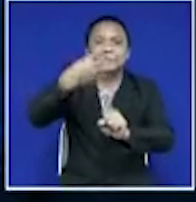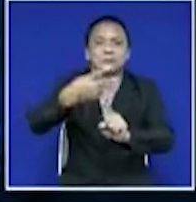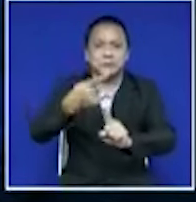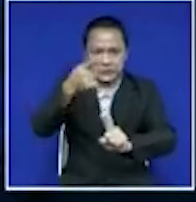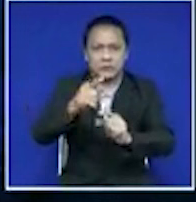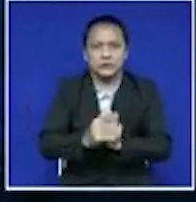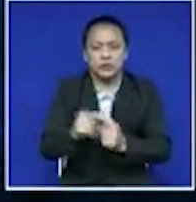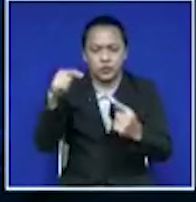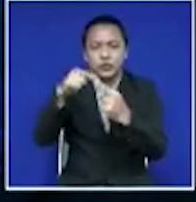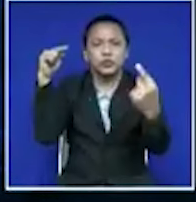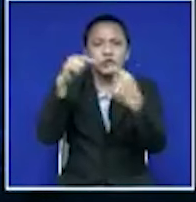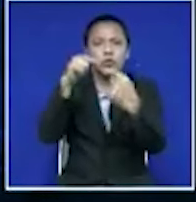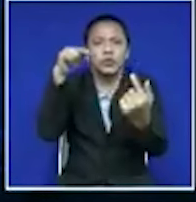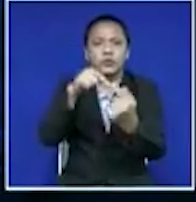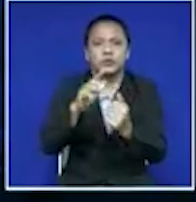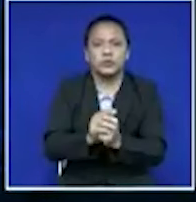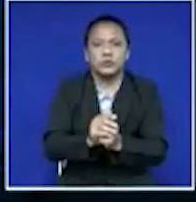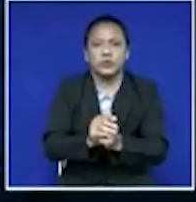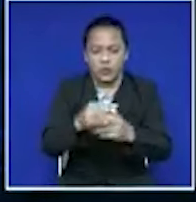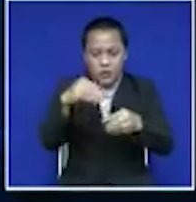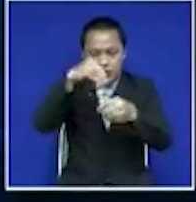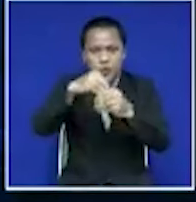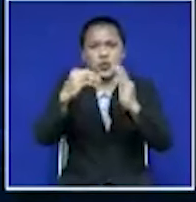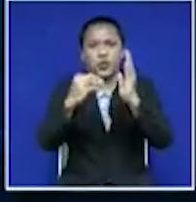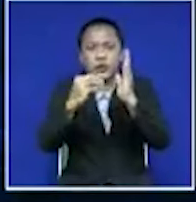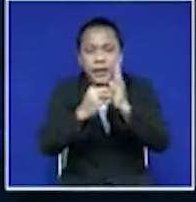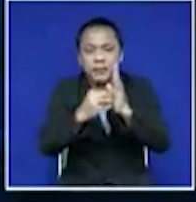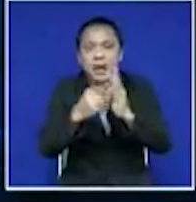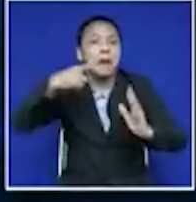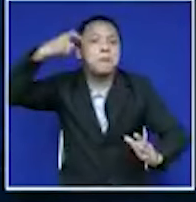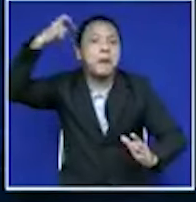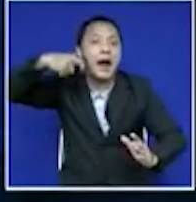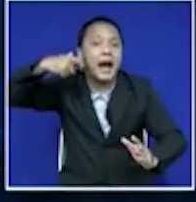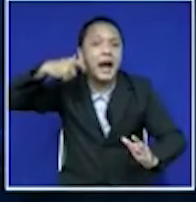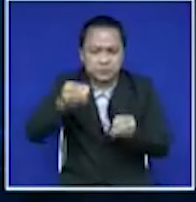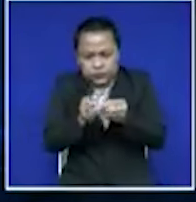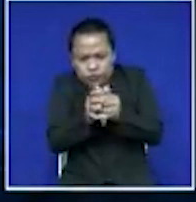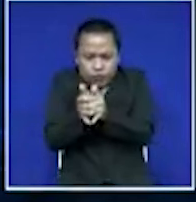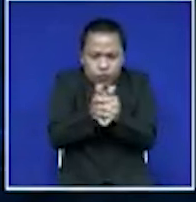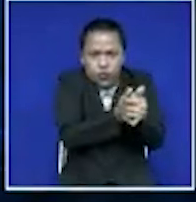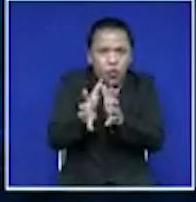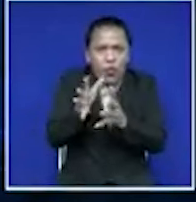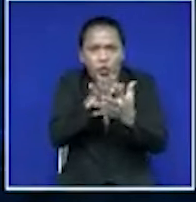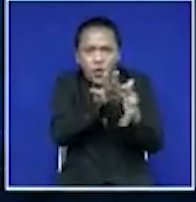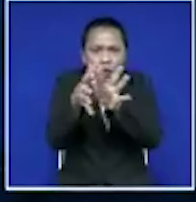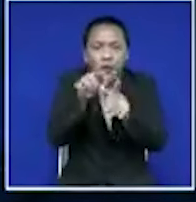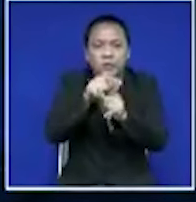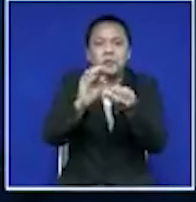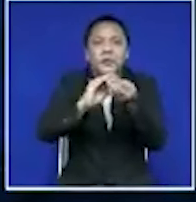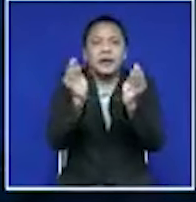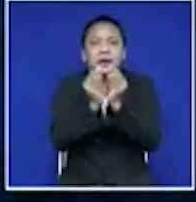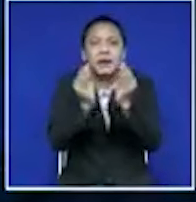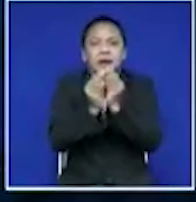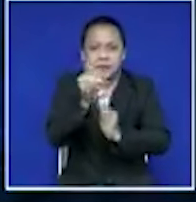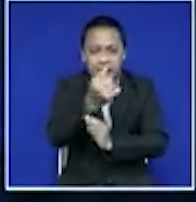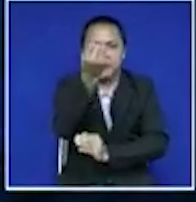ตุจากพื้นที่ในชั้นในของกรุงเทพแต่ตอนนี้เป็นเมียนมาซึ่งเขามีแออัดกันอยู่ นะครับซึ่งตัวเลขน่า